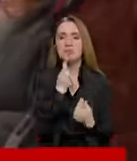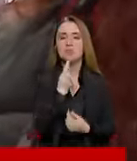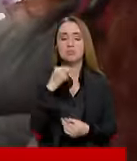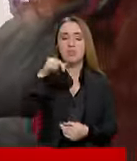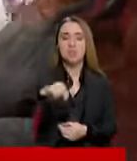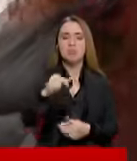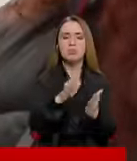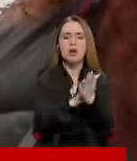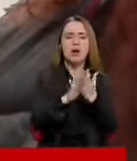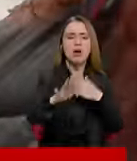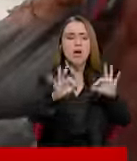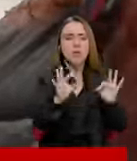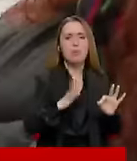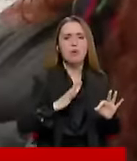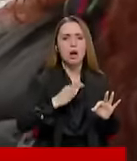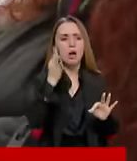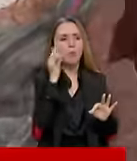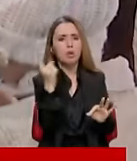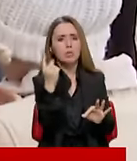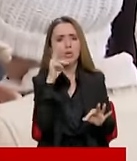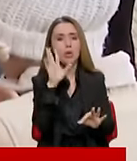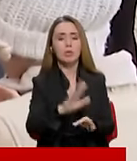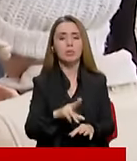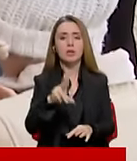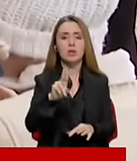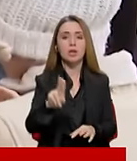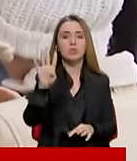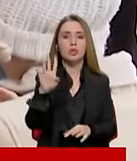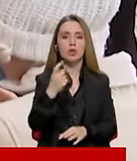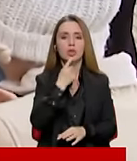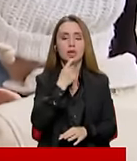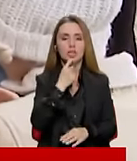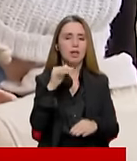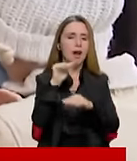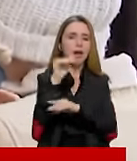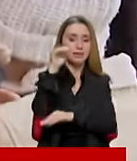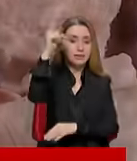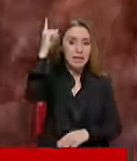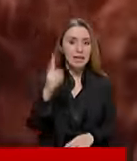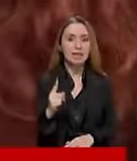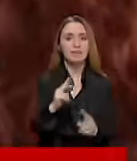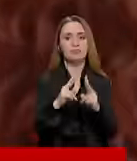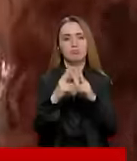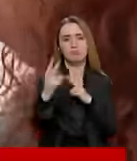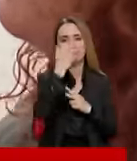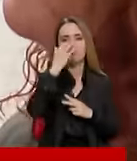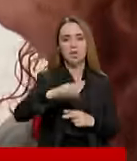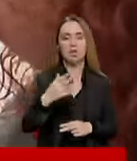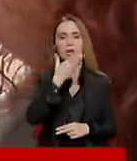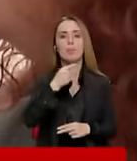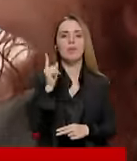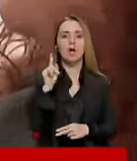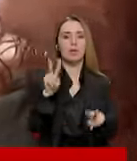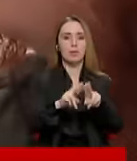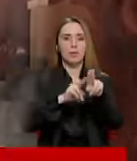olmayan kuyruk yok Ben hayatımda böyle Darlık görmedim hiç 4 yaşında Hayatında ilk kez kuyrukta emekli öğretmen